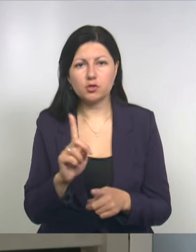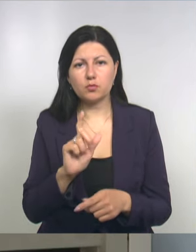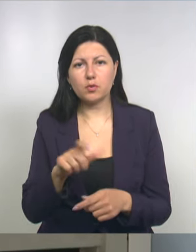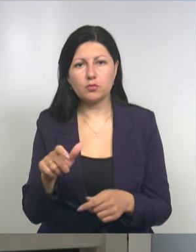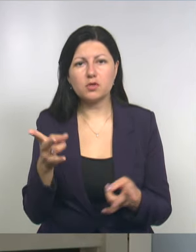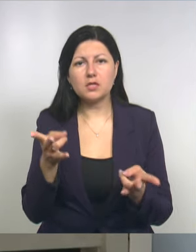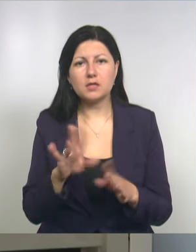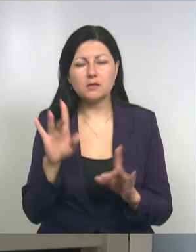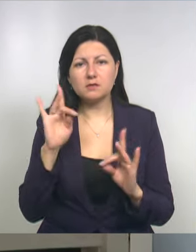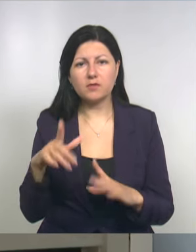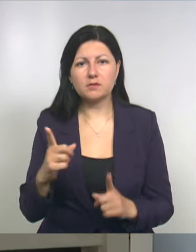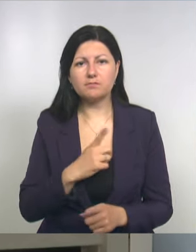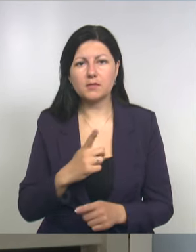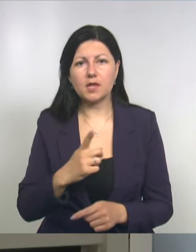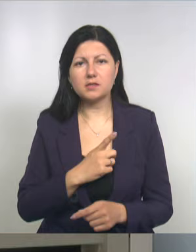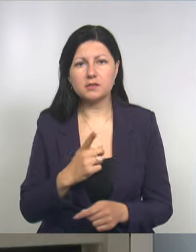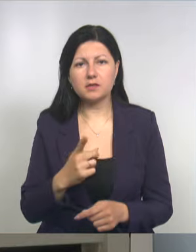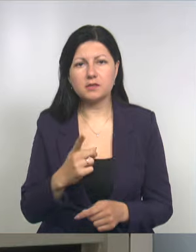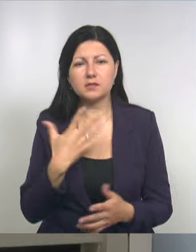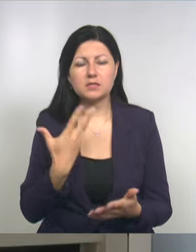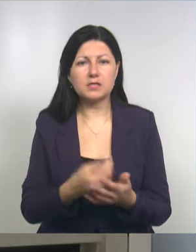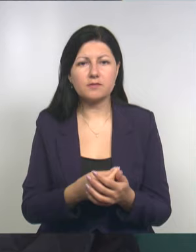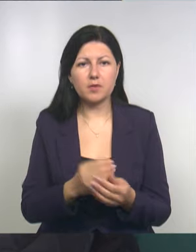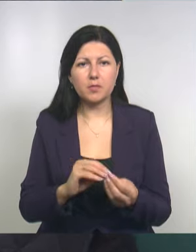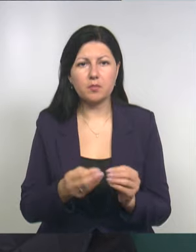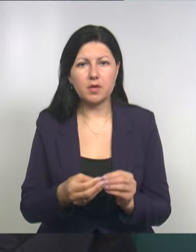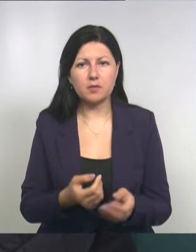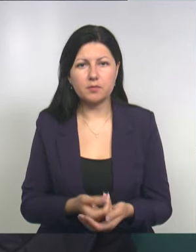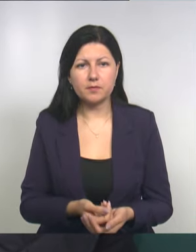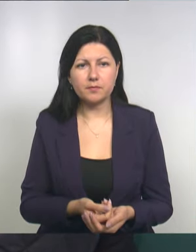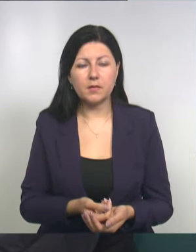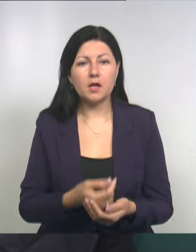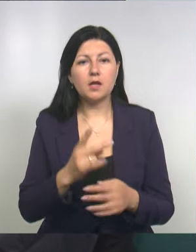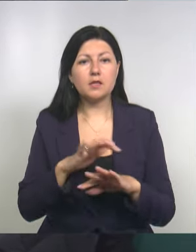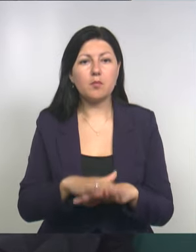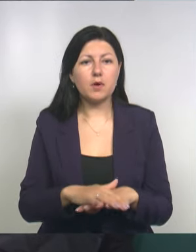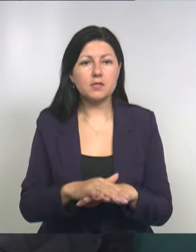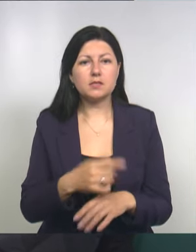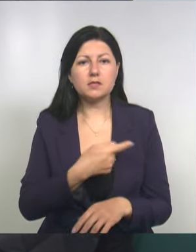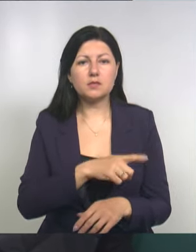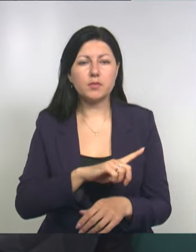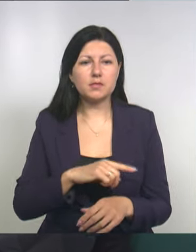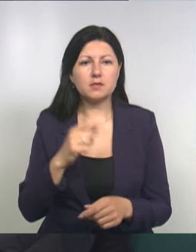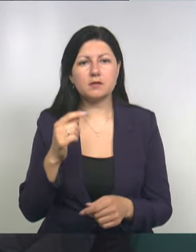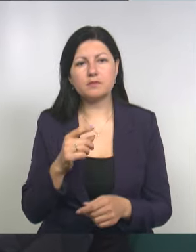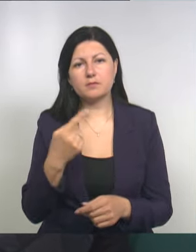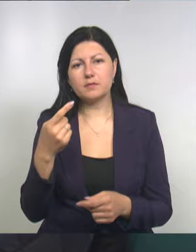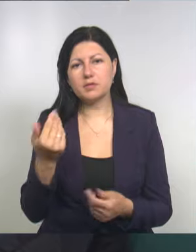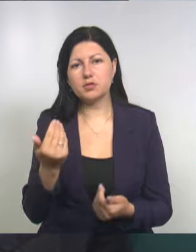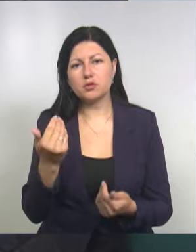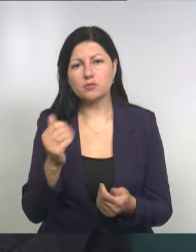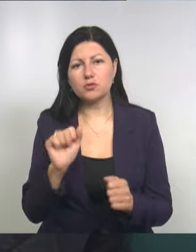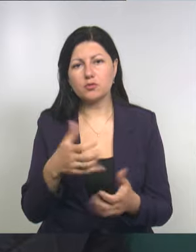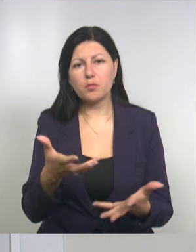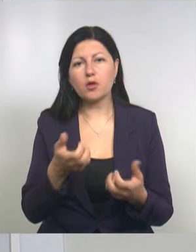не оставались на один на один со своими проблемами. На базе диспансера клинической психоневрологической больницы